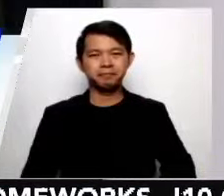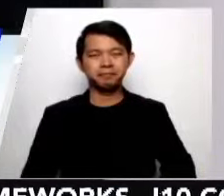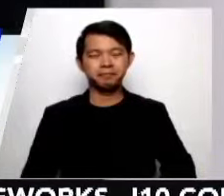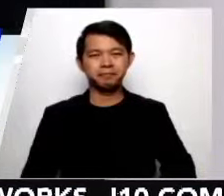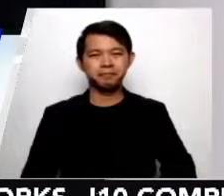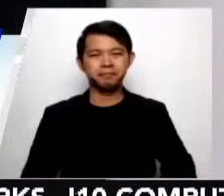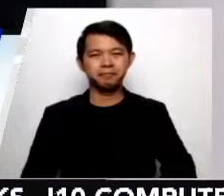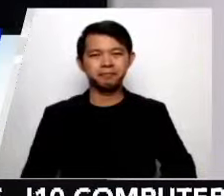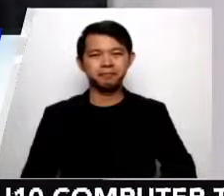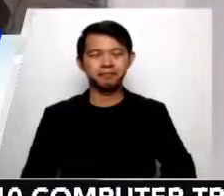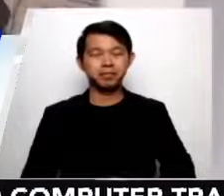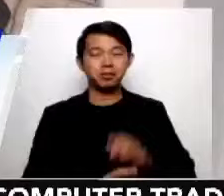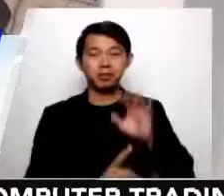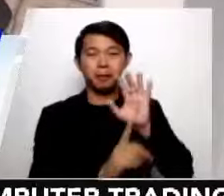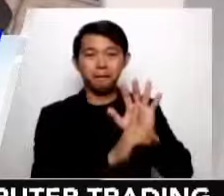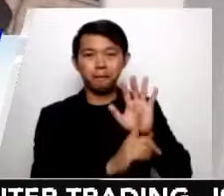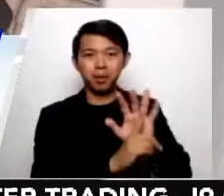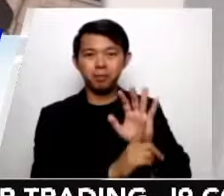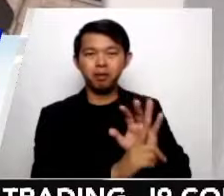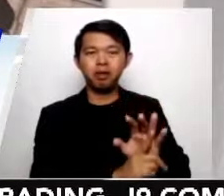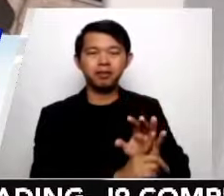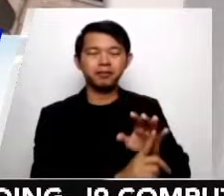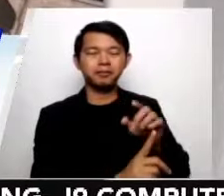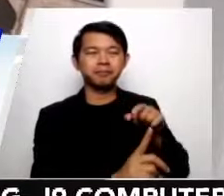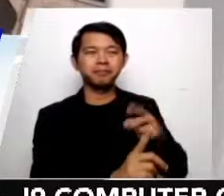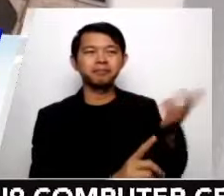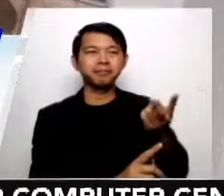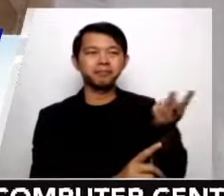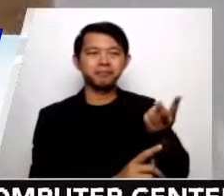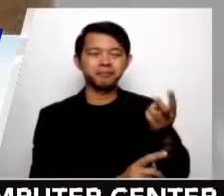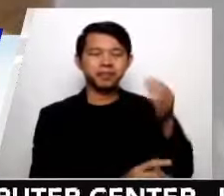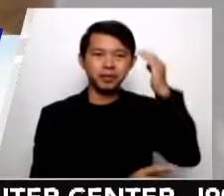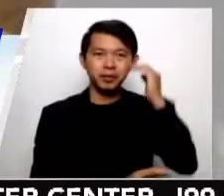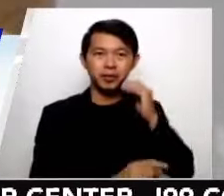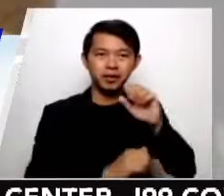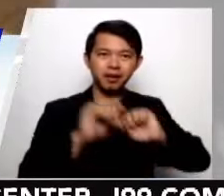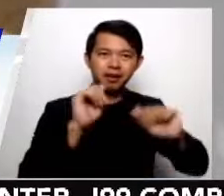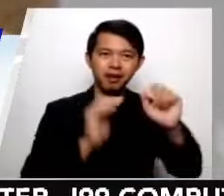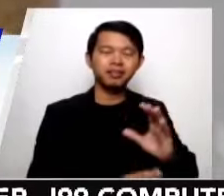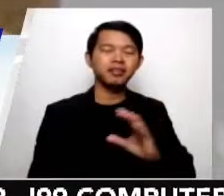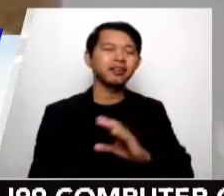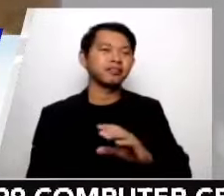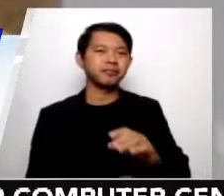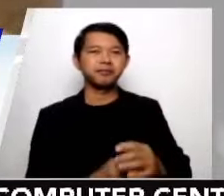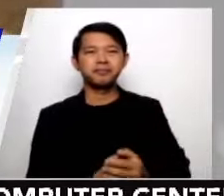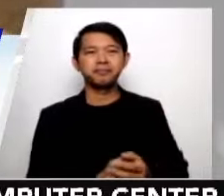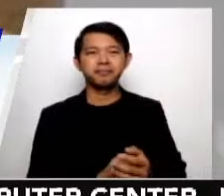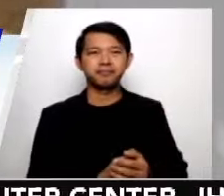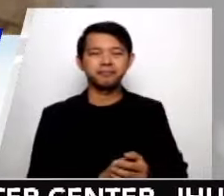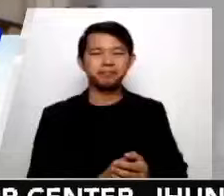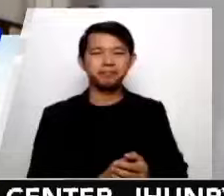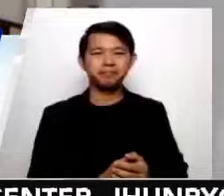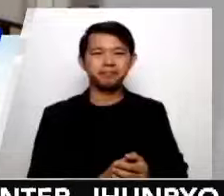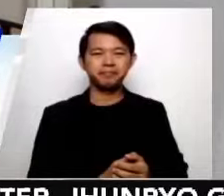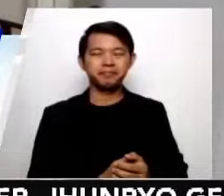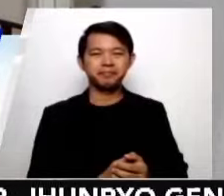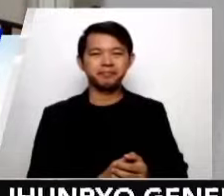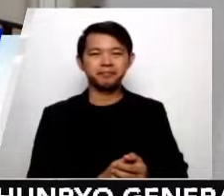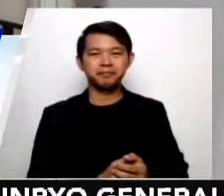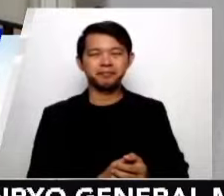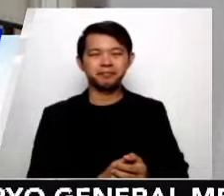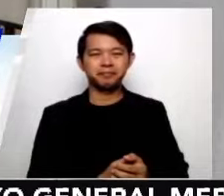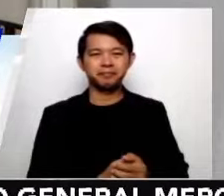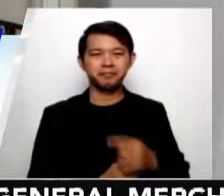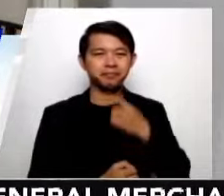Trending ang relationship status na South Korean actor na si Lee Jae-wook at Karina ng K-pop group na aespa. Sa statement ng